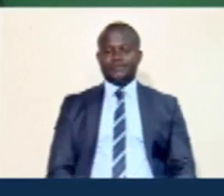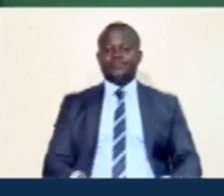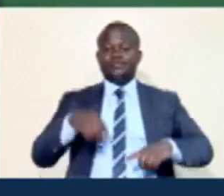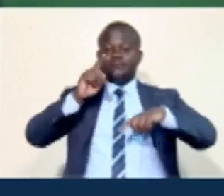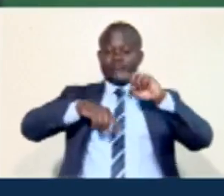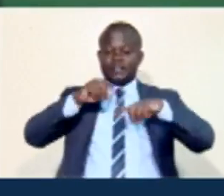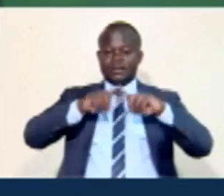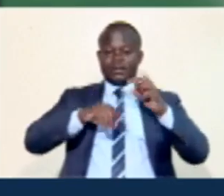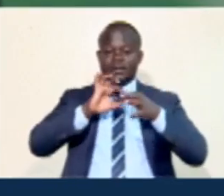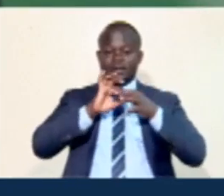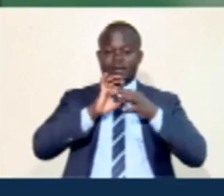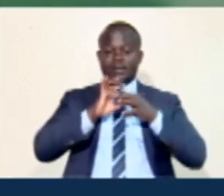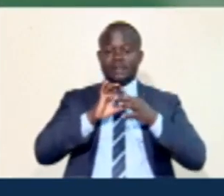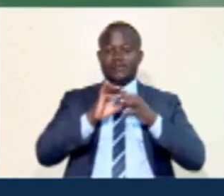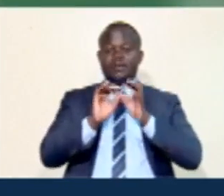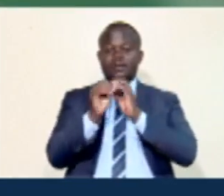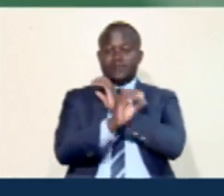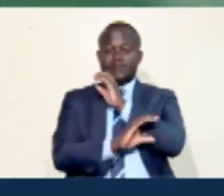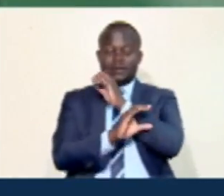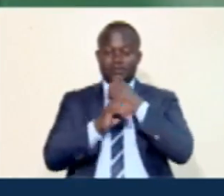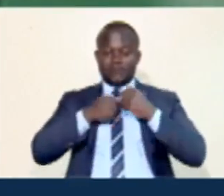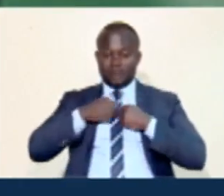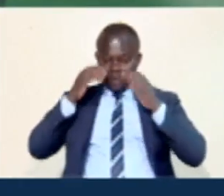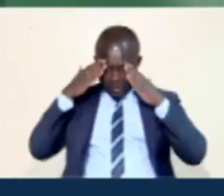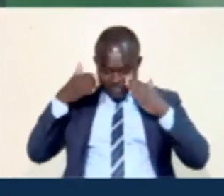n'Amahanga y'u Rwanda ishyira imbere